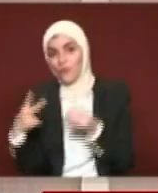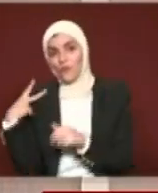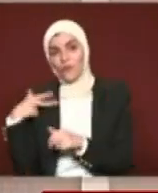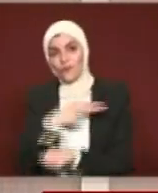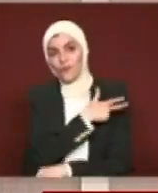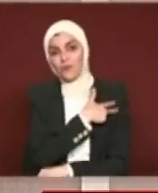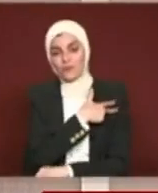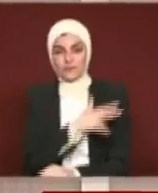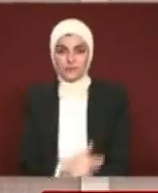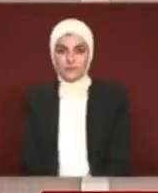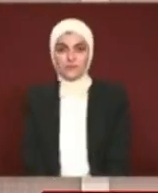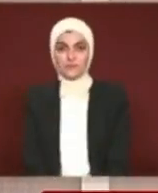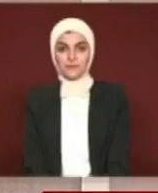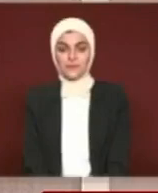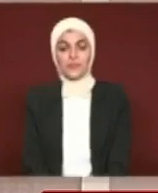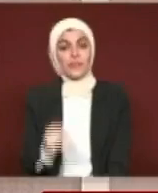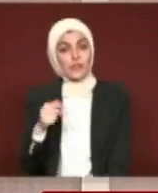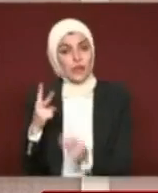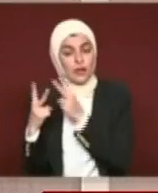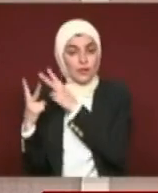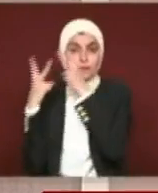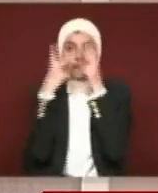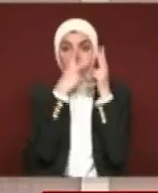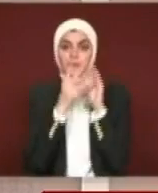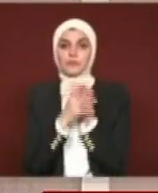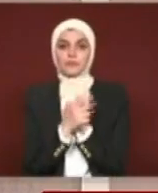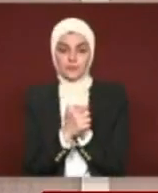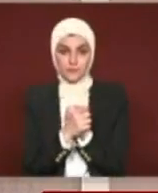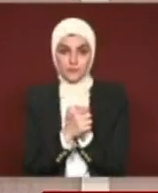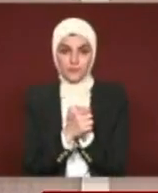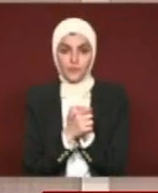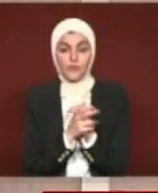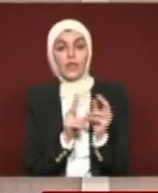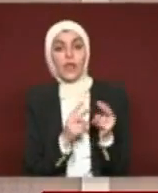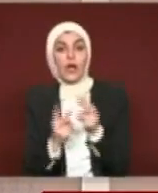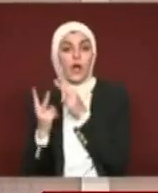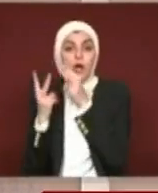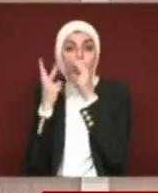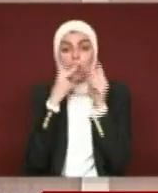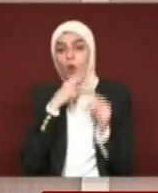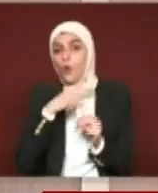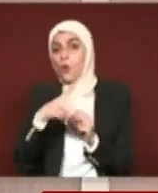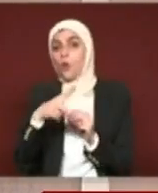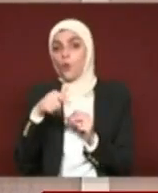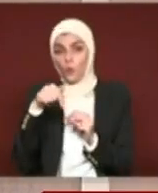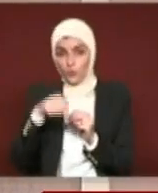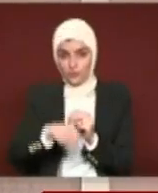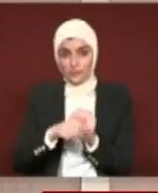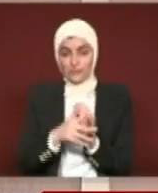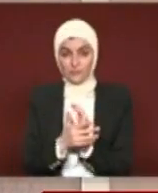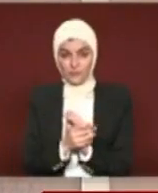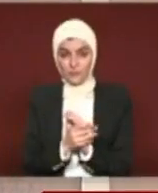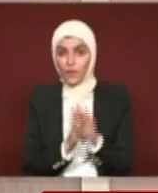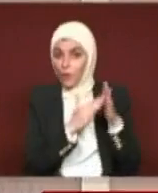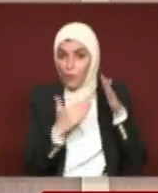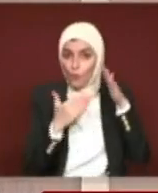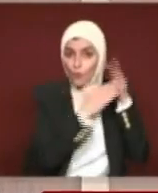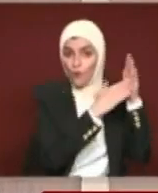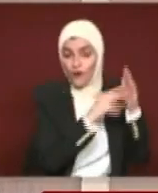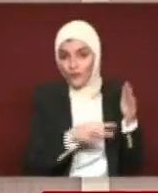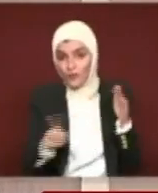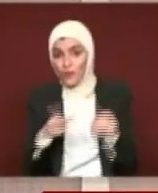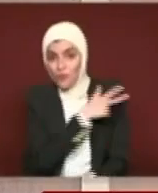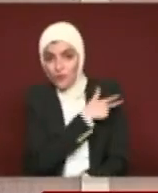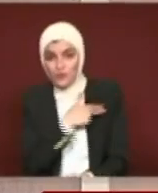في أحزاب الحركة المدنية. إن لم يكن هذا الحوار بين سلطة وبين معارضة